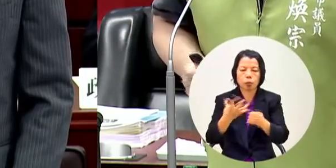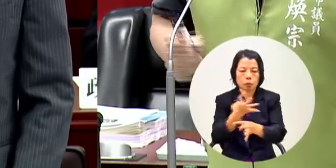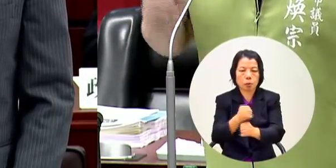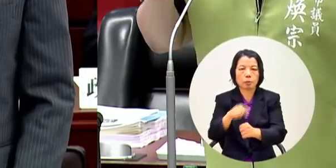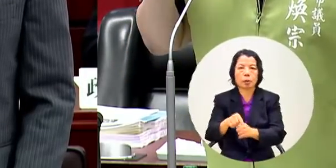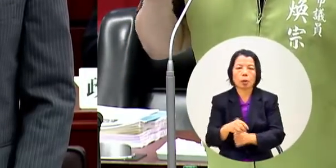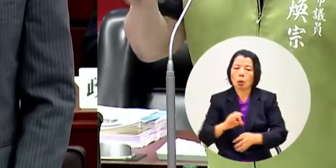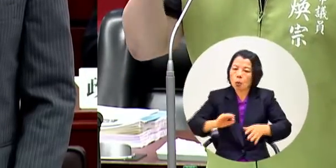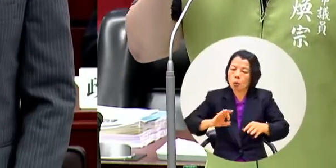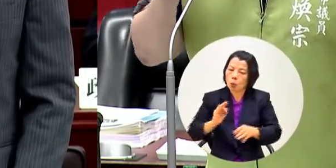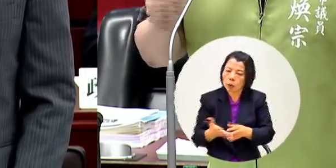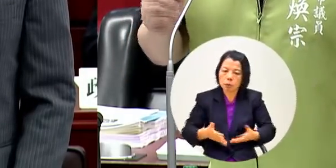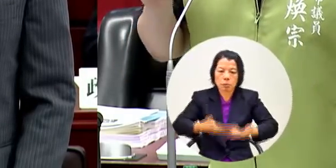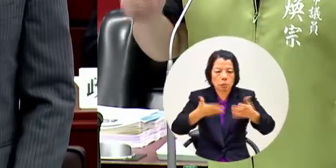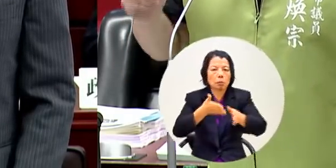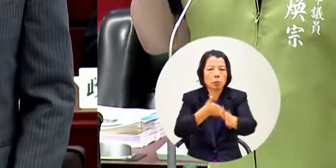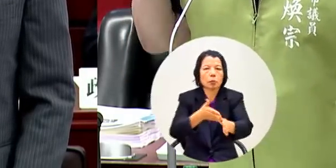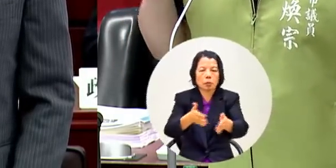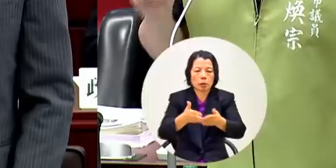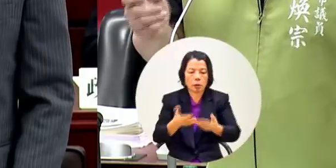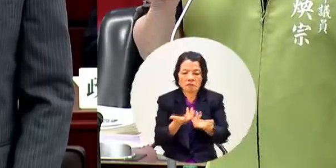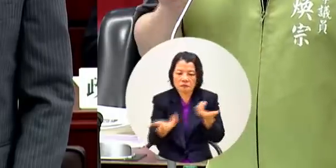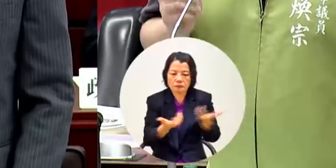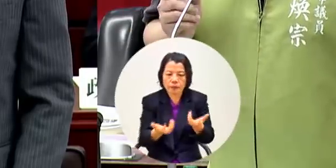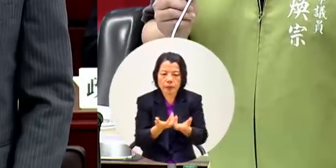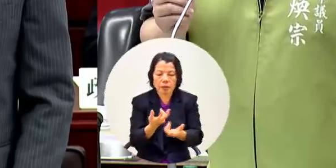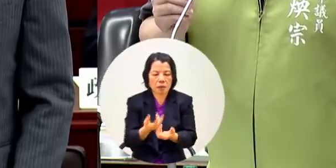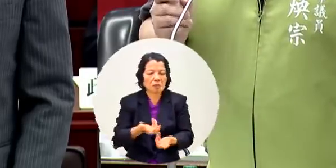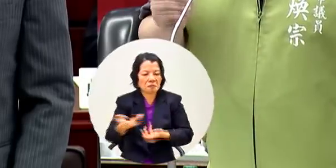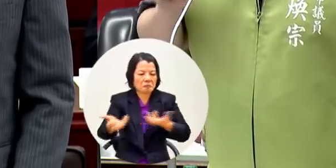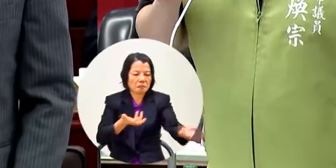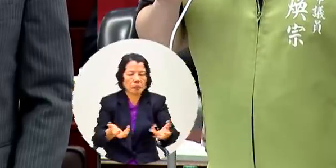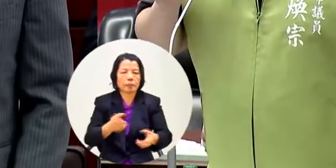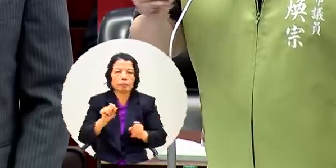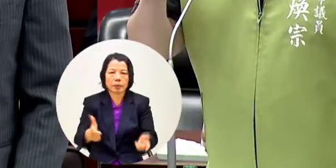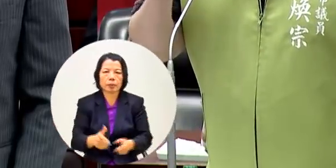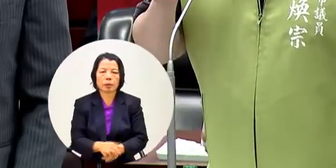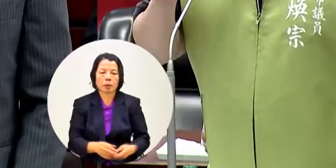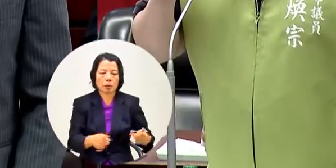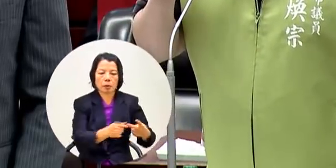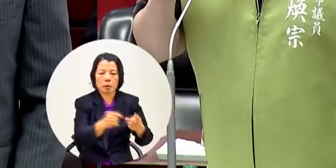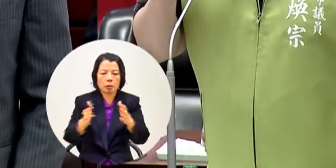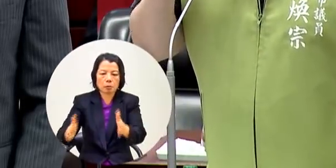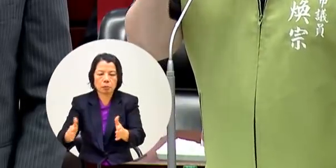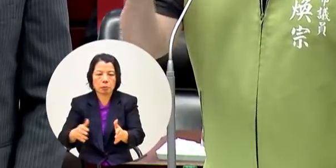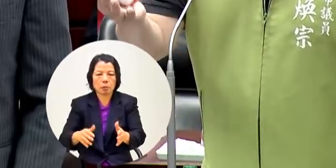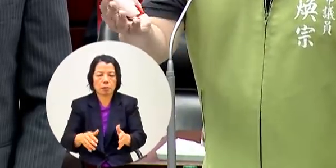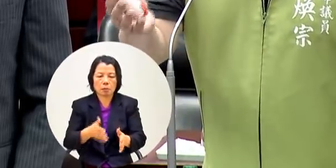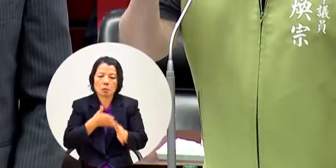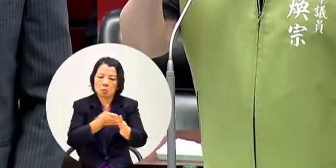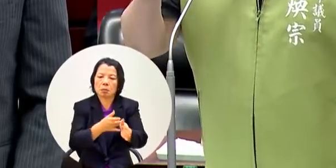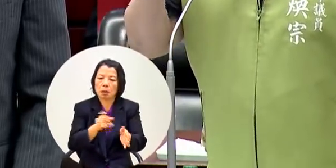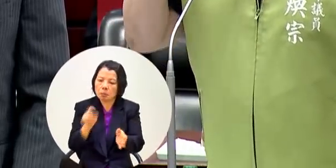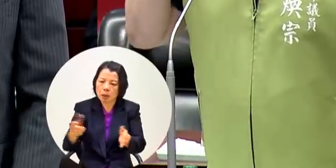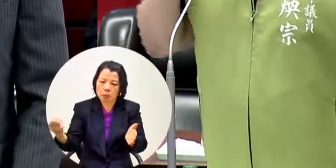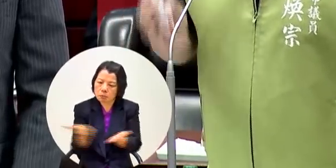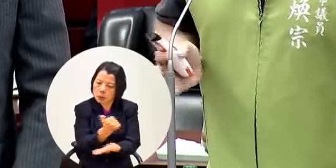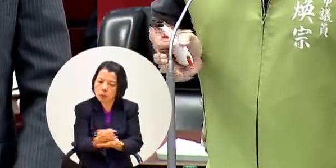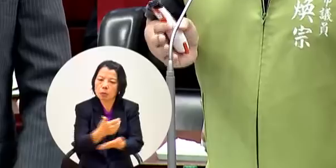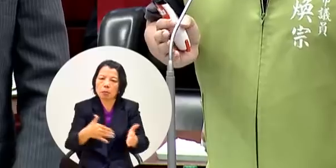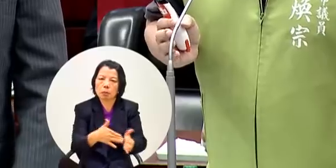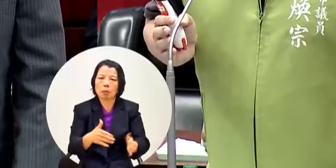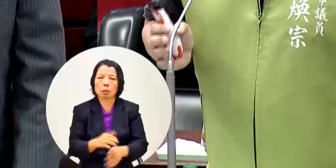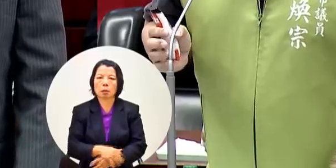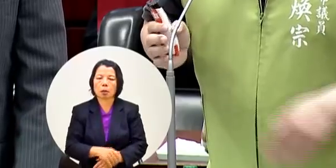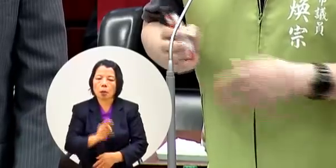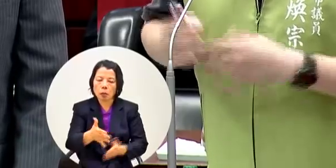包？那为什么二阶的车厢现在就进来了？那一阶车厢为什么是西班牙的？二阶车厢为什么是法